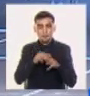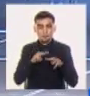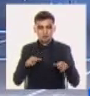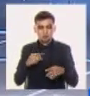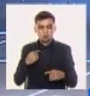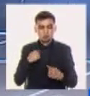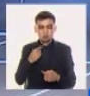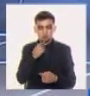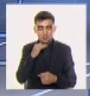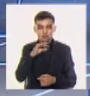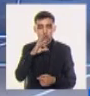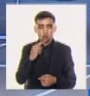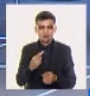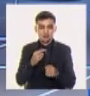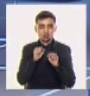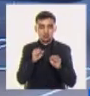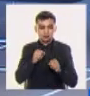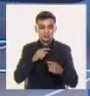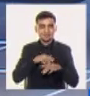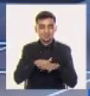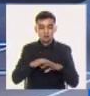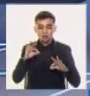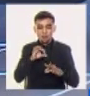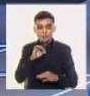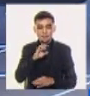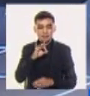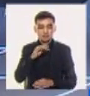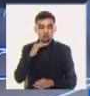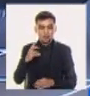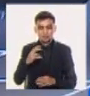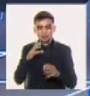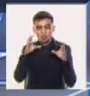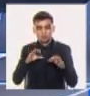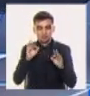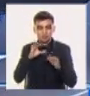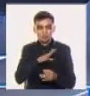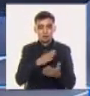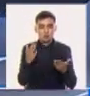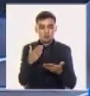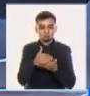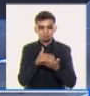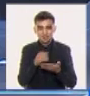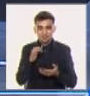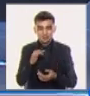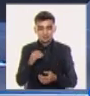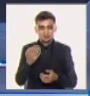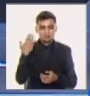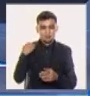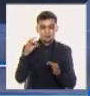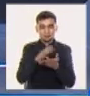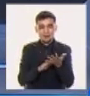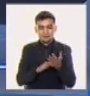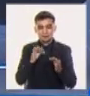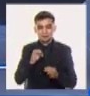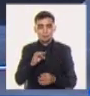труда и социальной защиты населения Биржан Нурымбетов озвучил итоговые правила для финансовой поддержки. Как и ранее было заявлено, претендовать